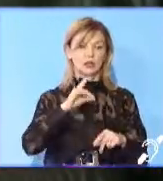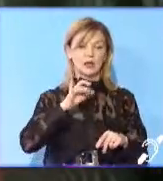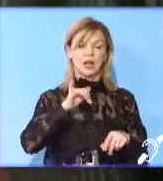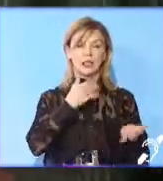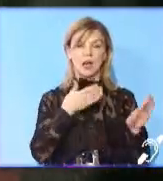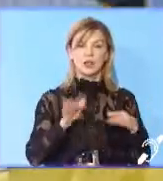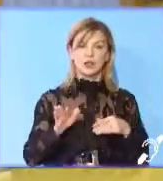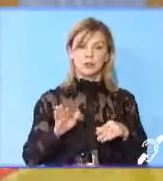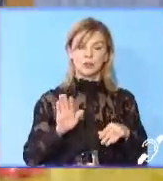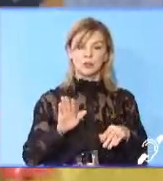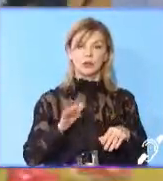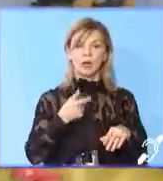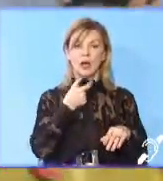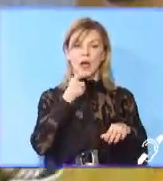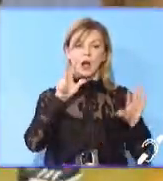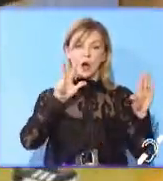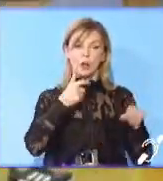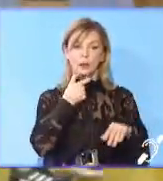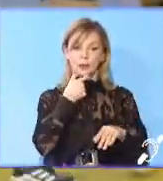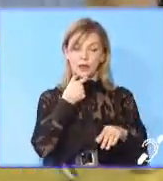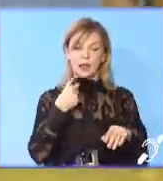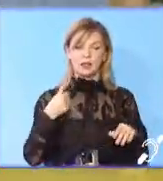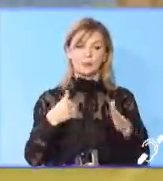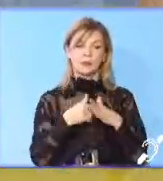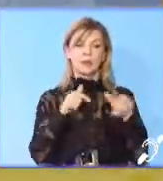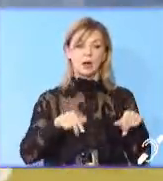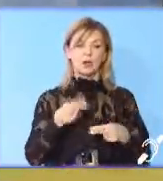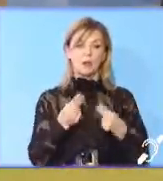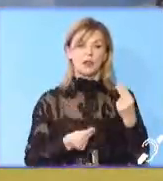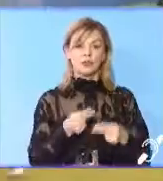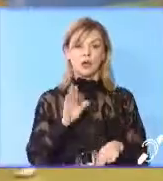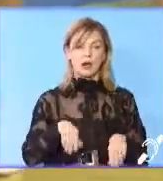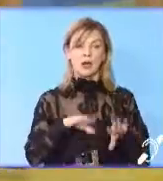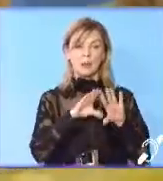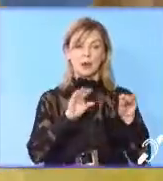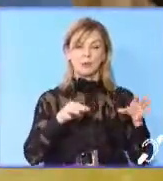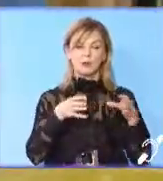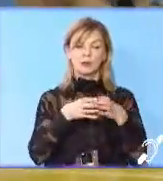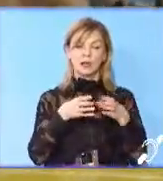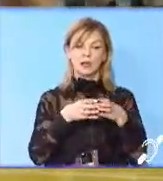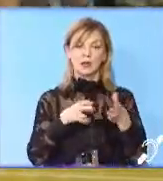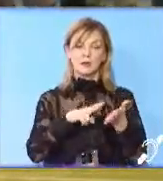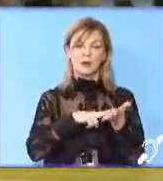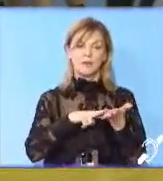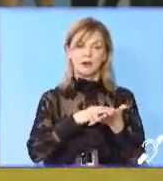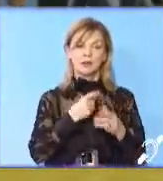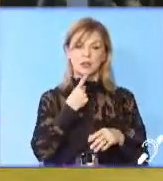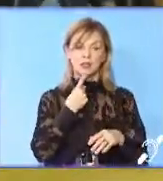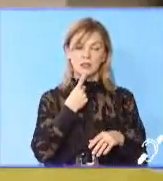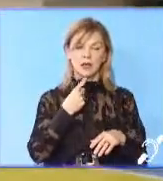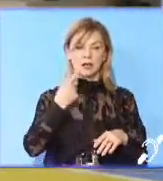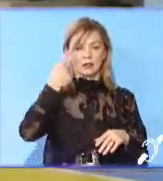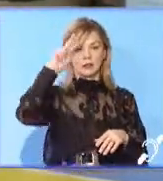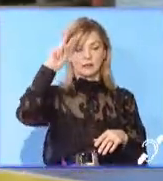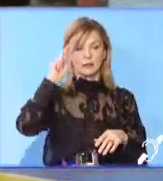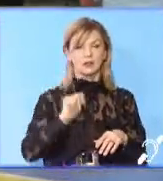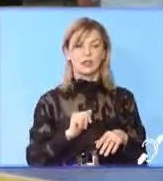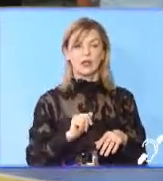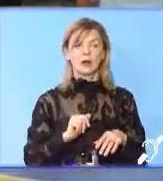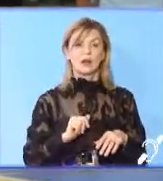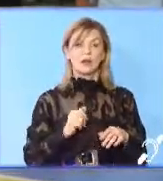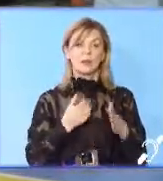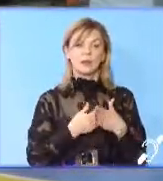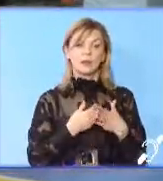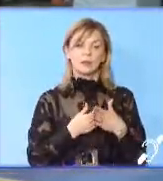handbalul la vârsta de 8 ani. Ea a jucat până acum la LPS Slatina, la Timișoara și Vâlcea, pentru ca din 2022 să îmbrace